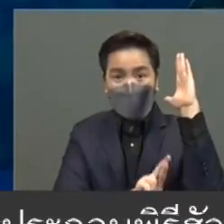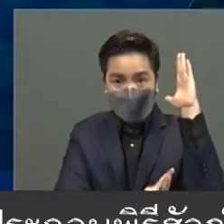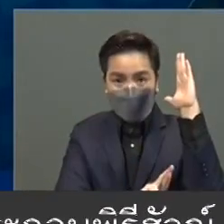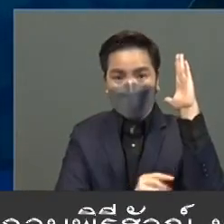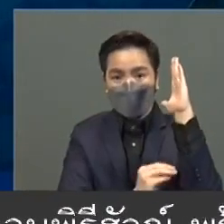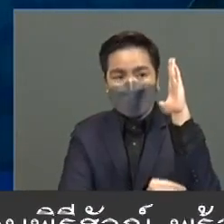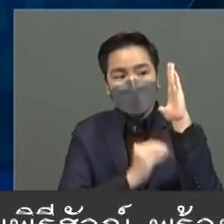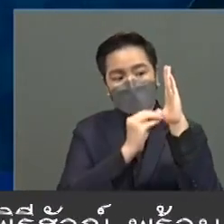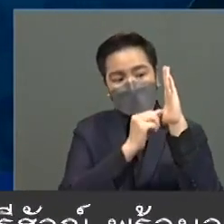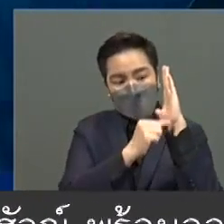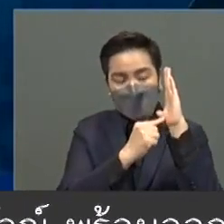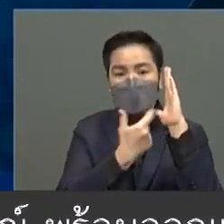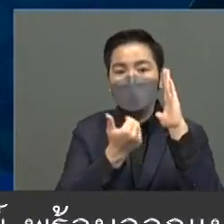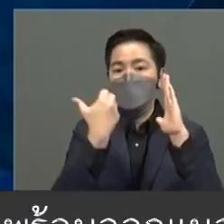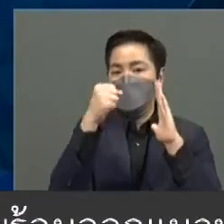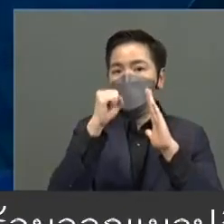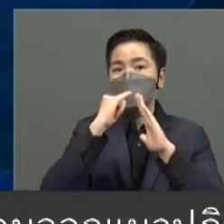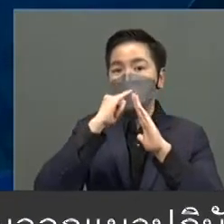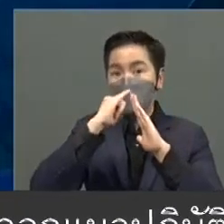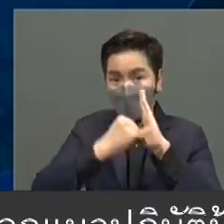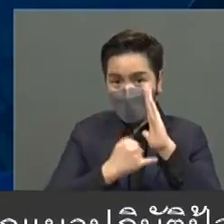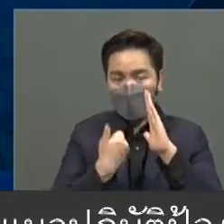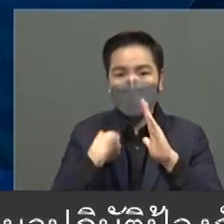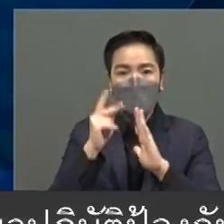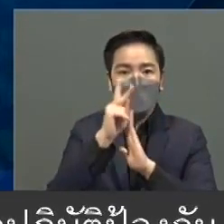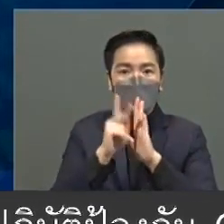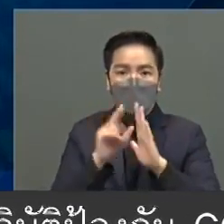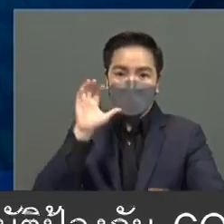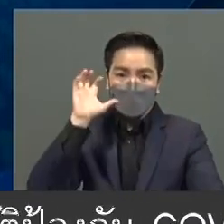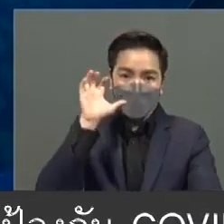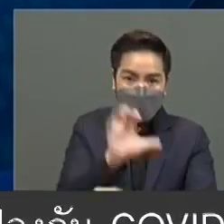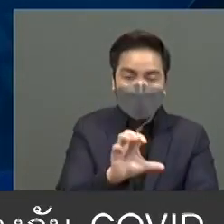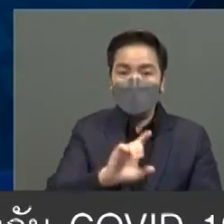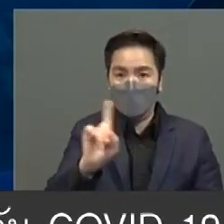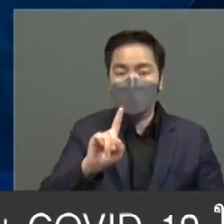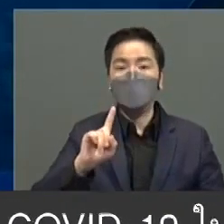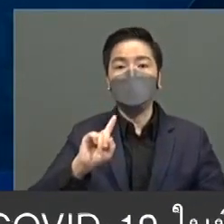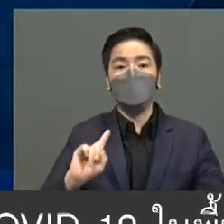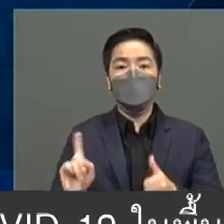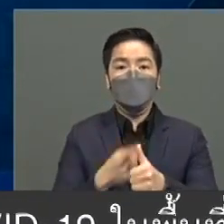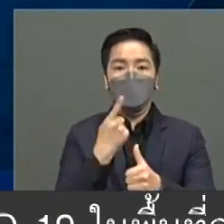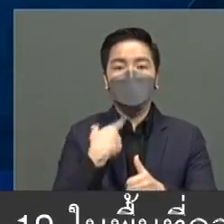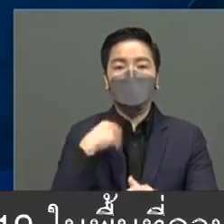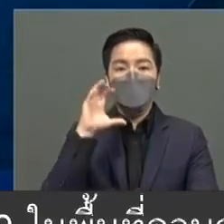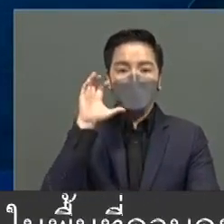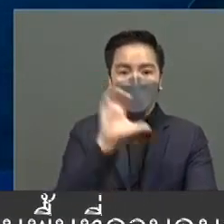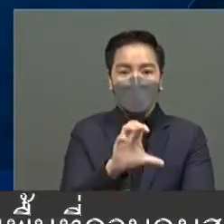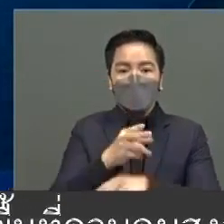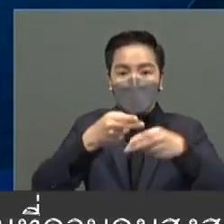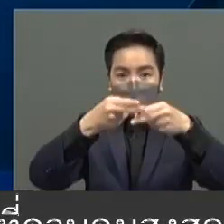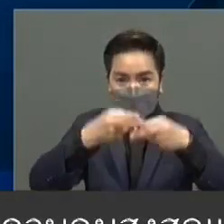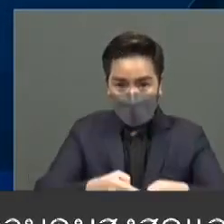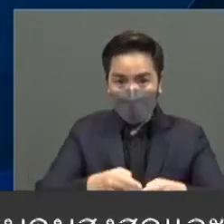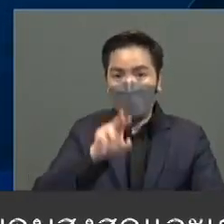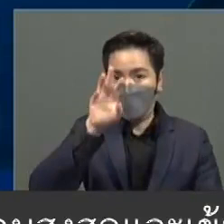ของสบค.เองนะครับสบค.ก็ไม่ใช่ใครที่ไหนนะฮะหัวโต๊ะพลเอกประยุทธ์จันโอชานายกรัฐมนตรีก่อนหน้านี้ต้องบอกว่าพลเอกประยุทธ์เนี่